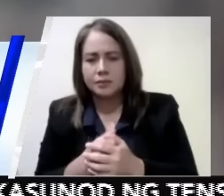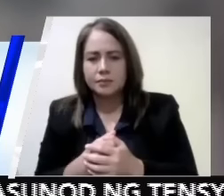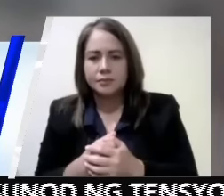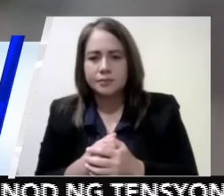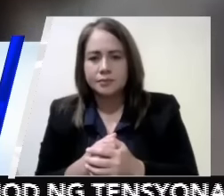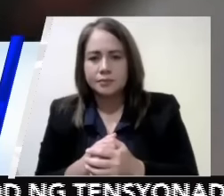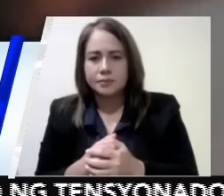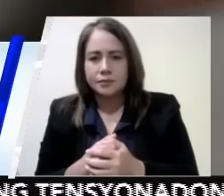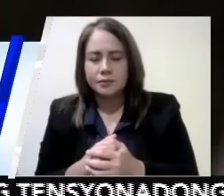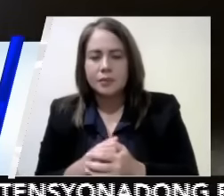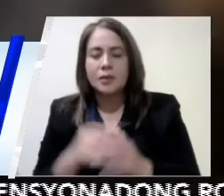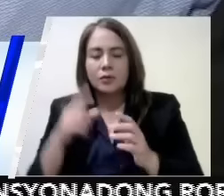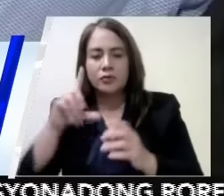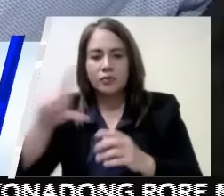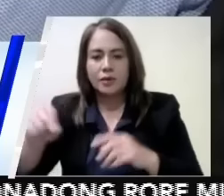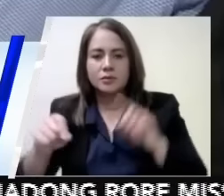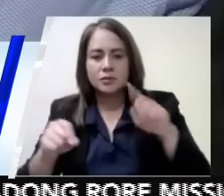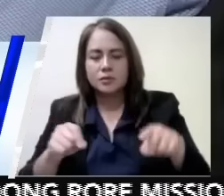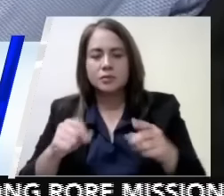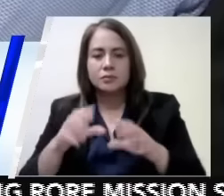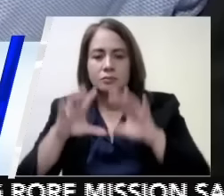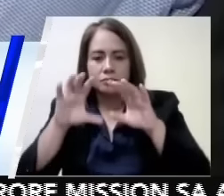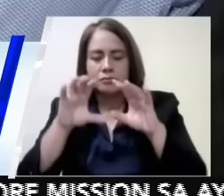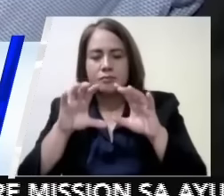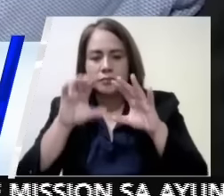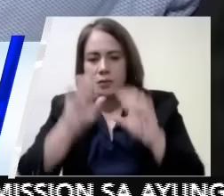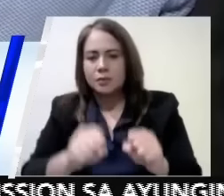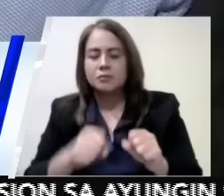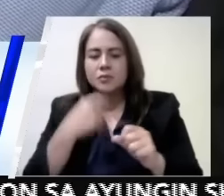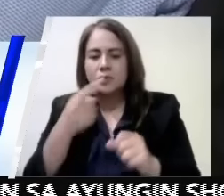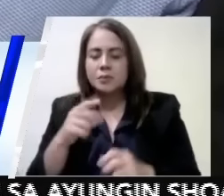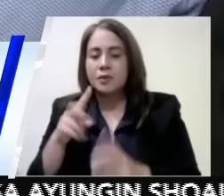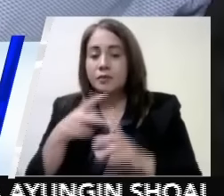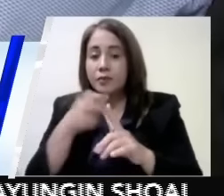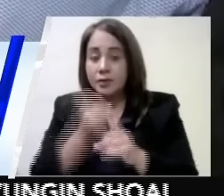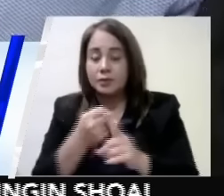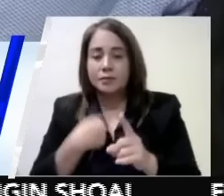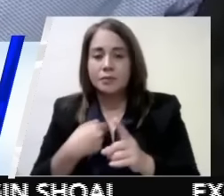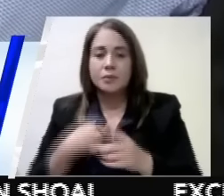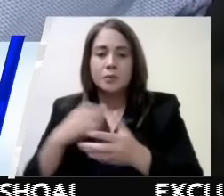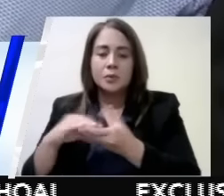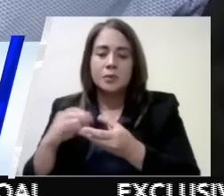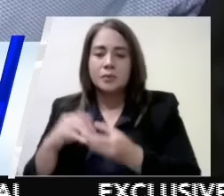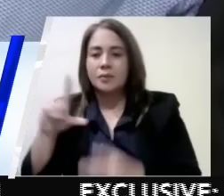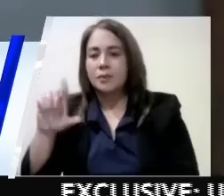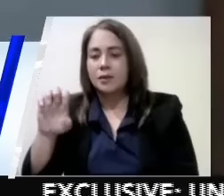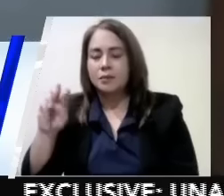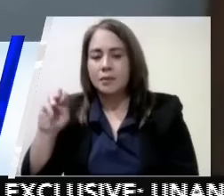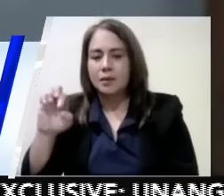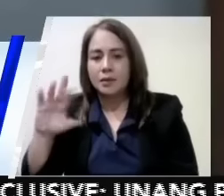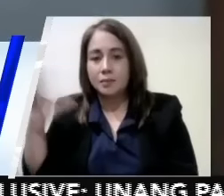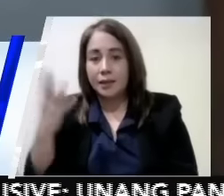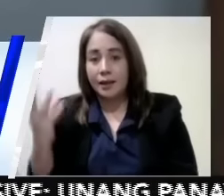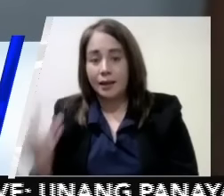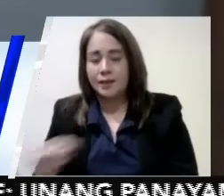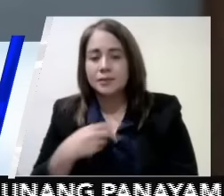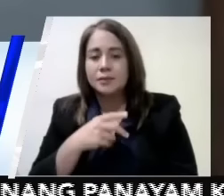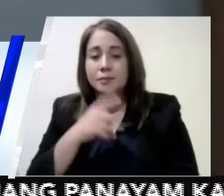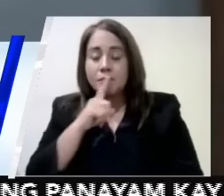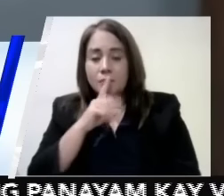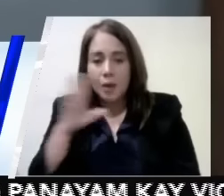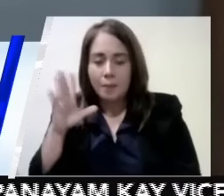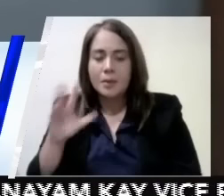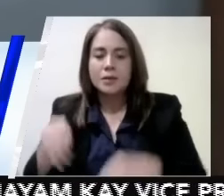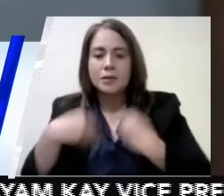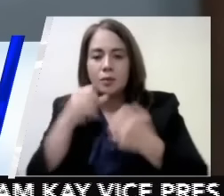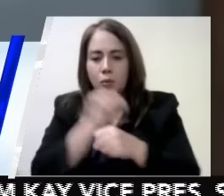siyang inaresto ng mga pulis. Kwento ng tatlong biktima umano mula Lemery, Batangas. Pinangakuan sila ng suspect na bibigyan ng trabaho bilang